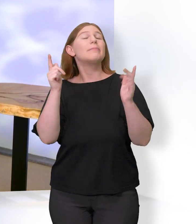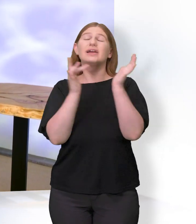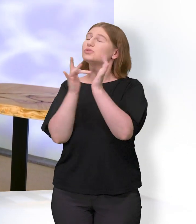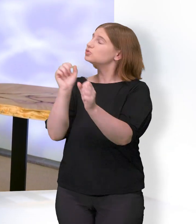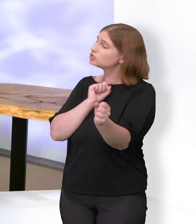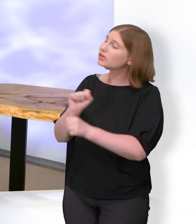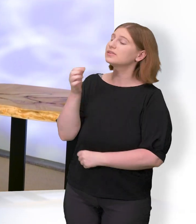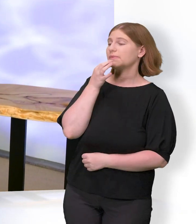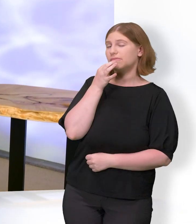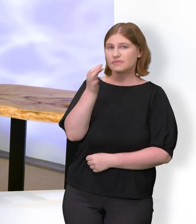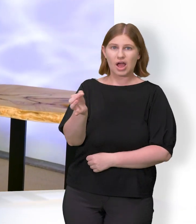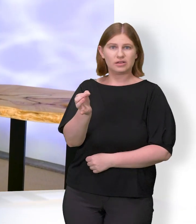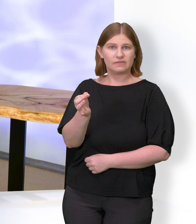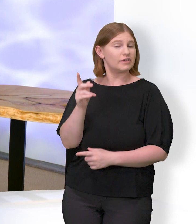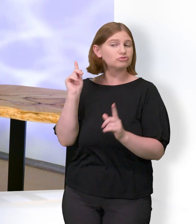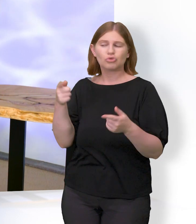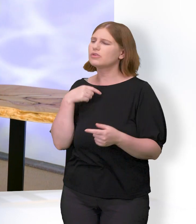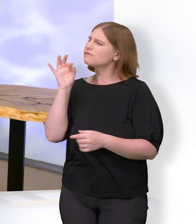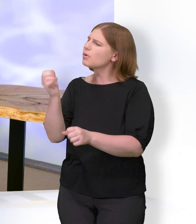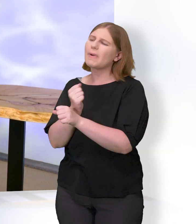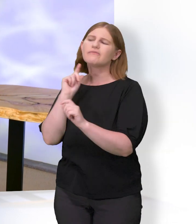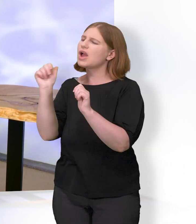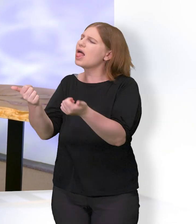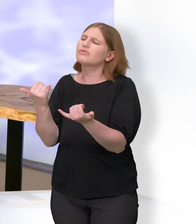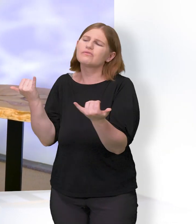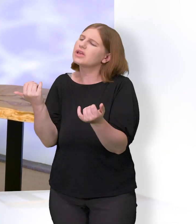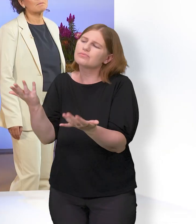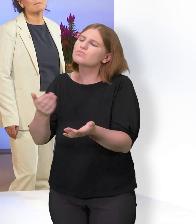Jesus fragt ihn, was soll ich für dich tun?